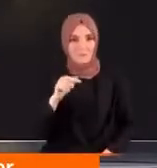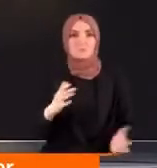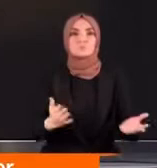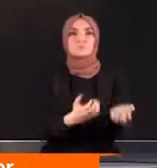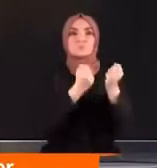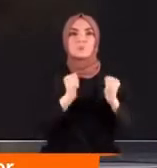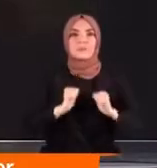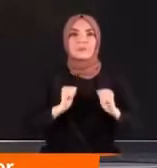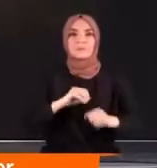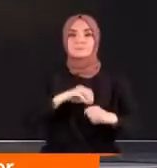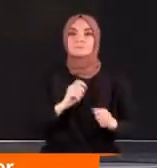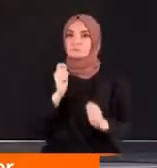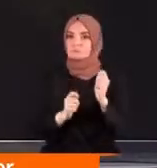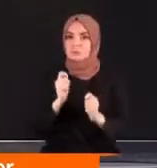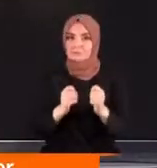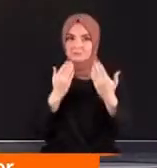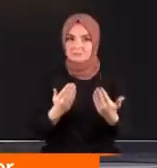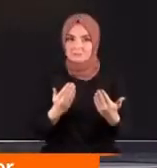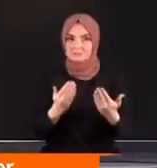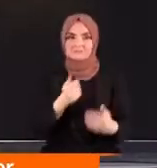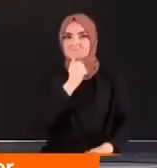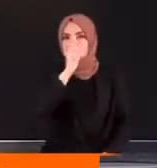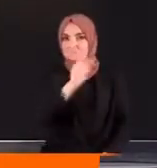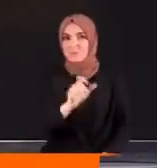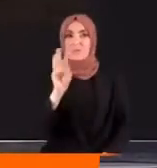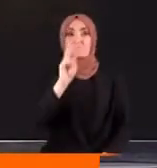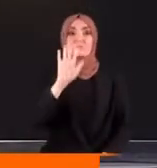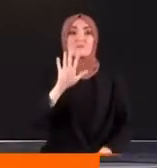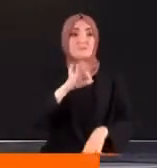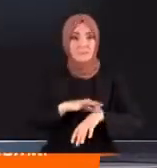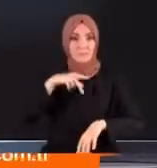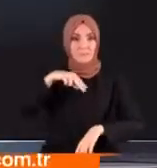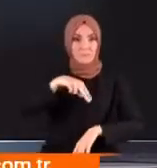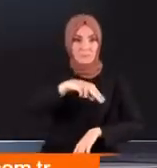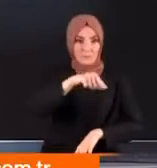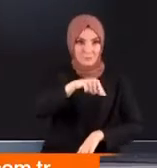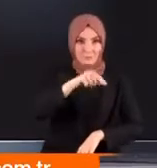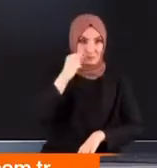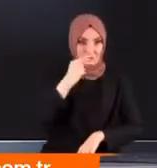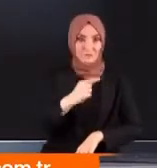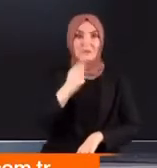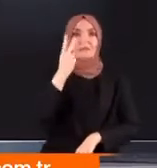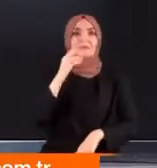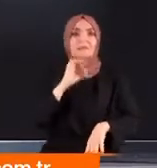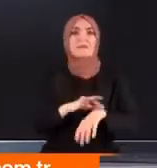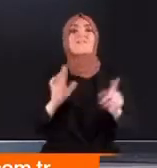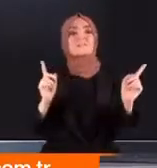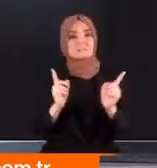kullanıldı. Browning 35 dakikalık yürüme mesafesini 2 dakikadan kısa sürede kat etmeyi başardı.